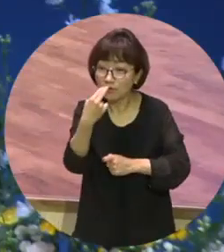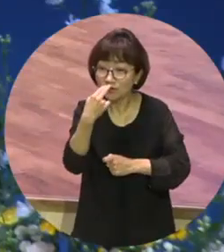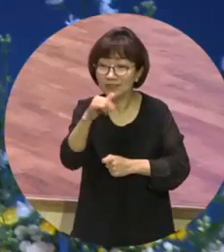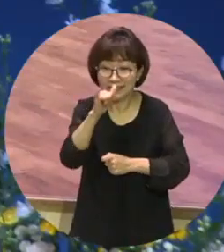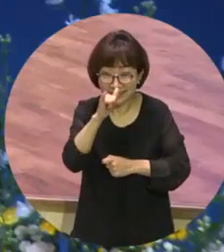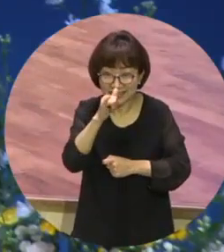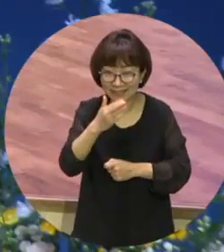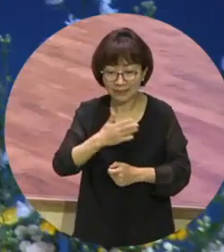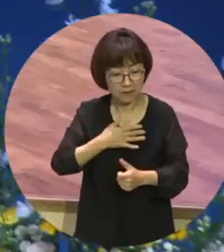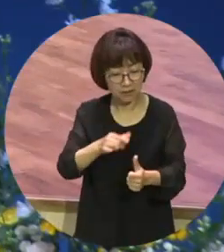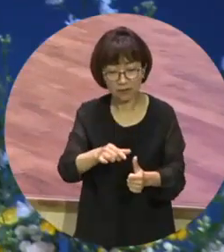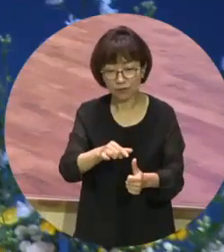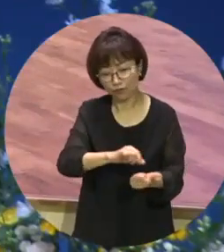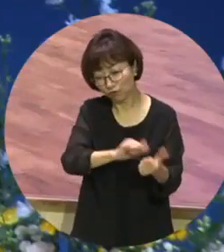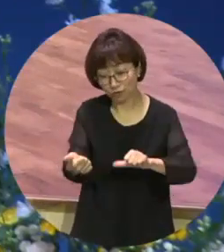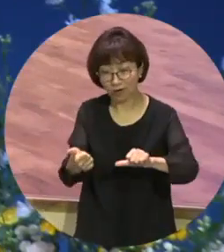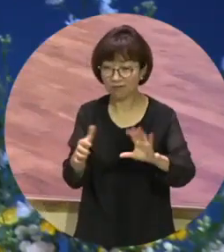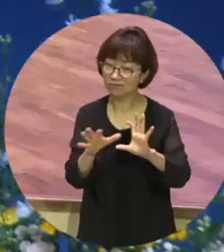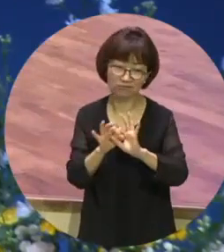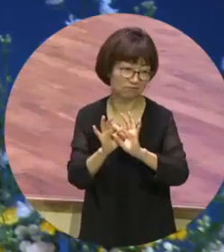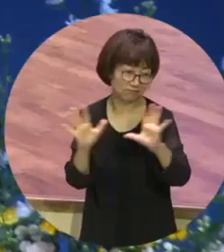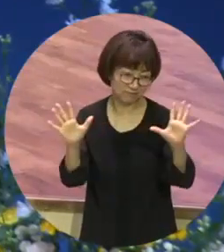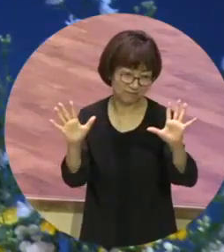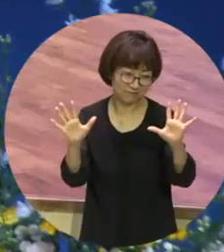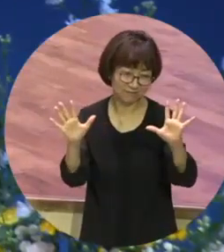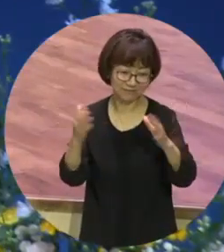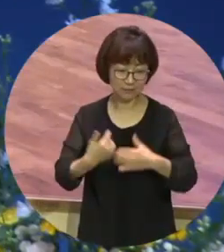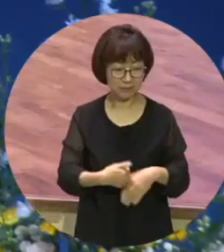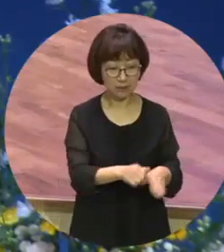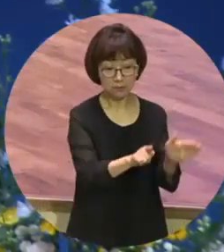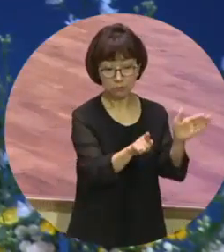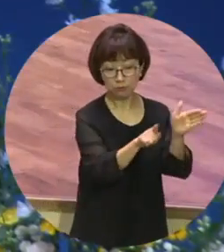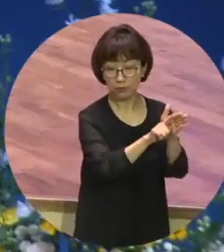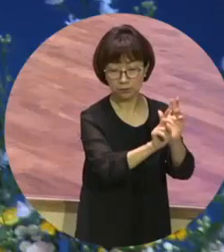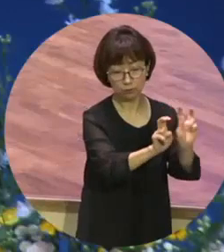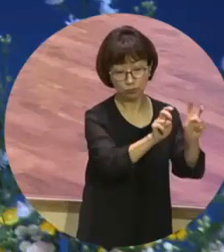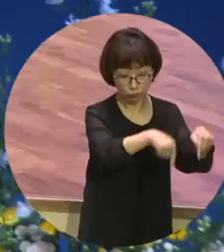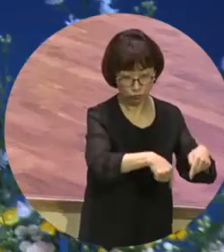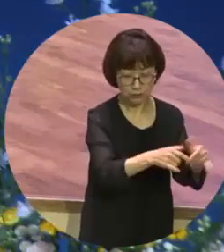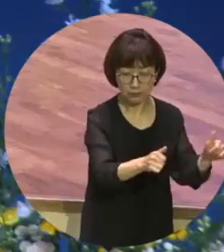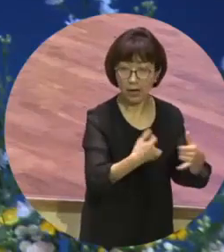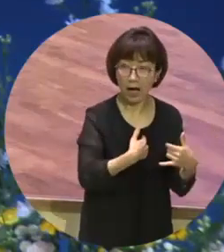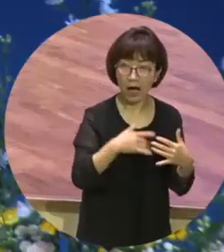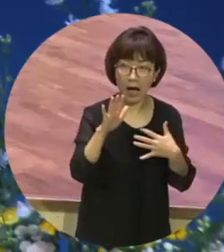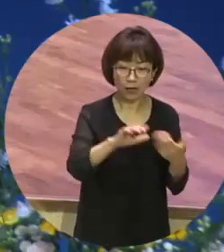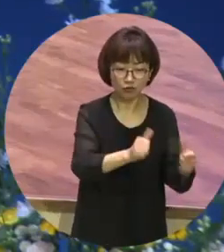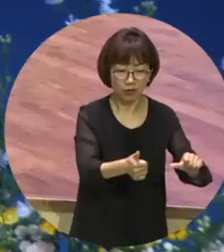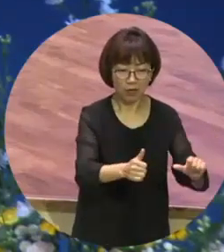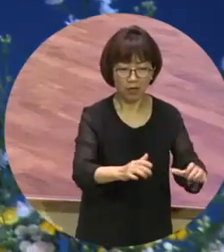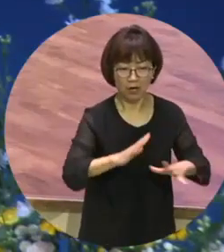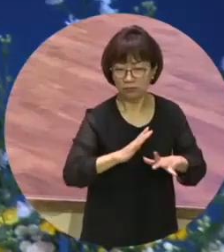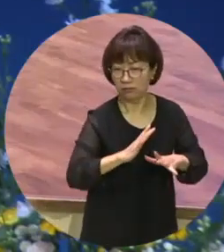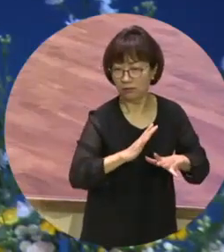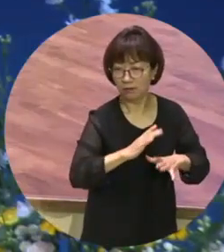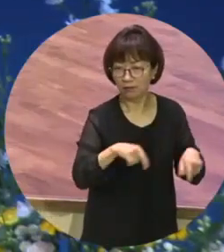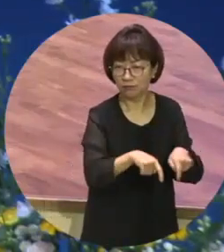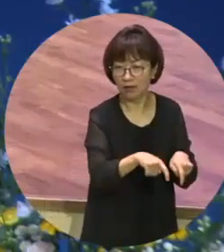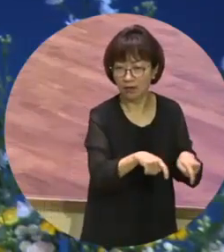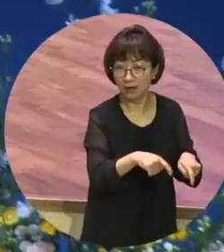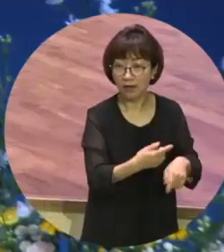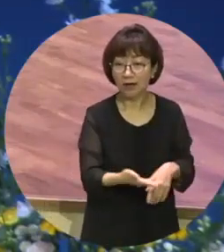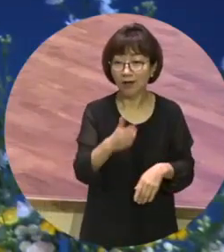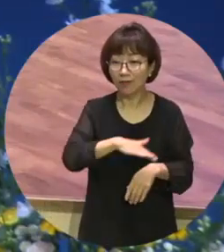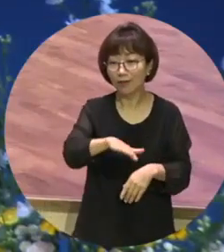상관없구나. 아멘. 세상 불신자들은 죽음을 얼마나 벌벌 떨면서 두려워합니까? 우리는